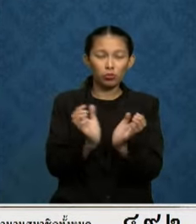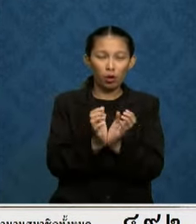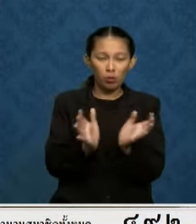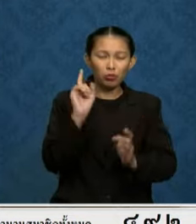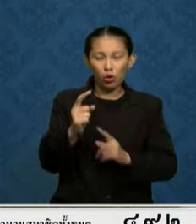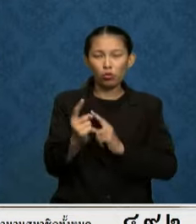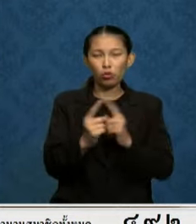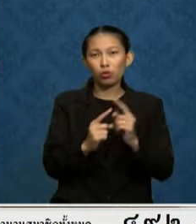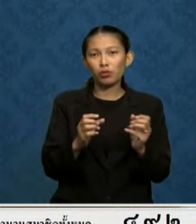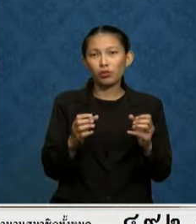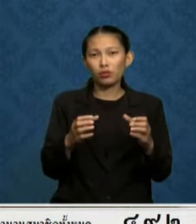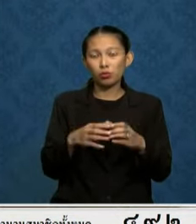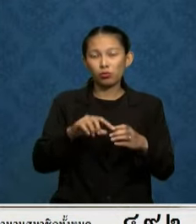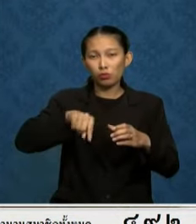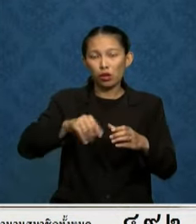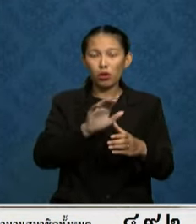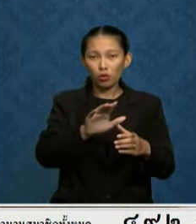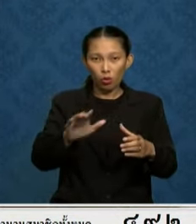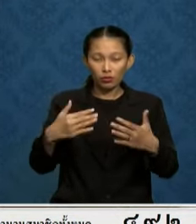ของท่านแล้วก็ไปเสนอ